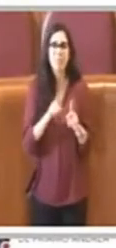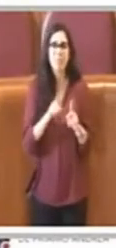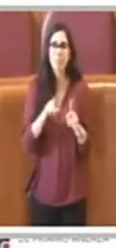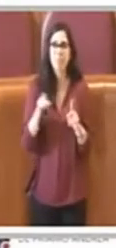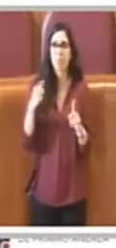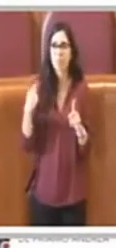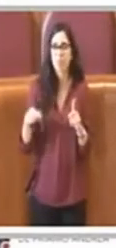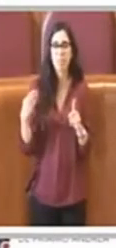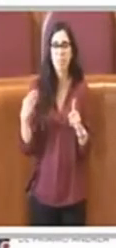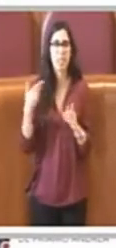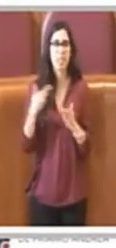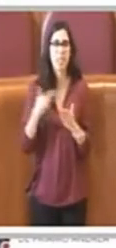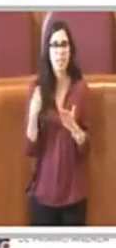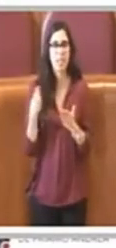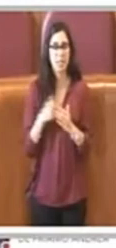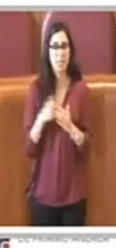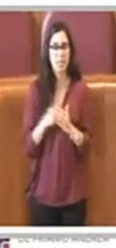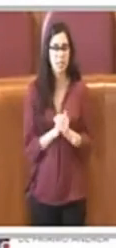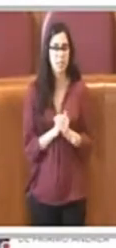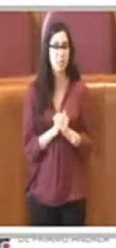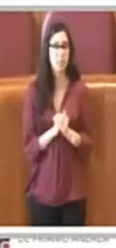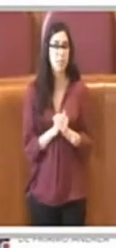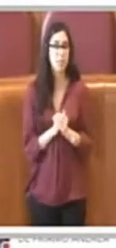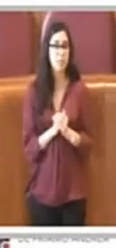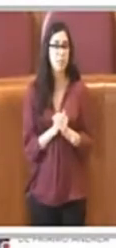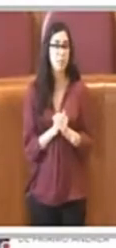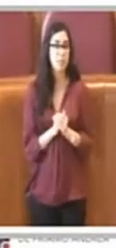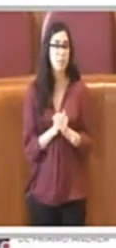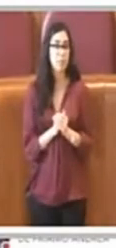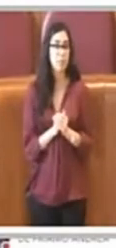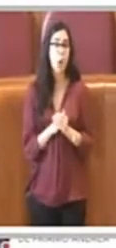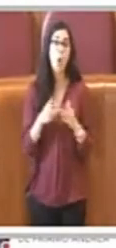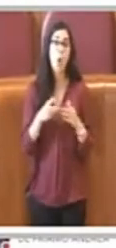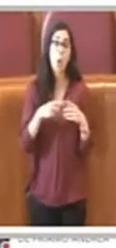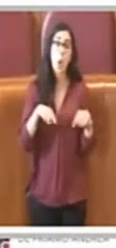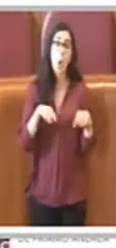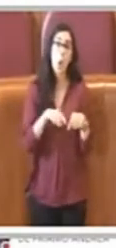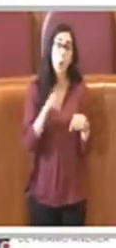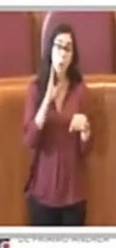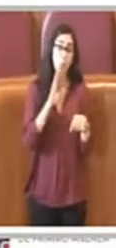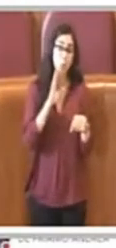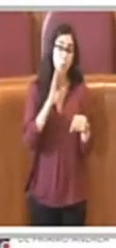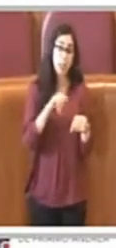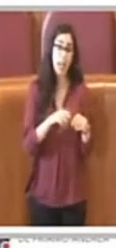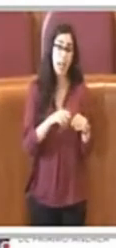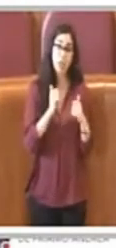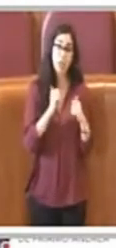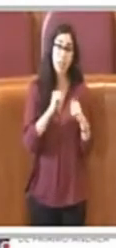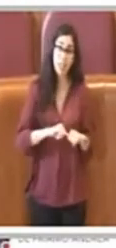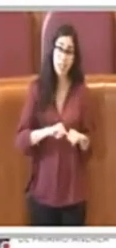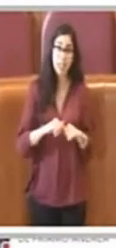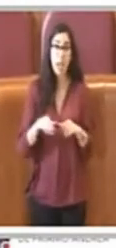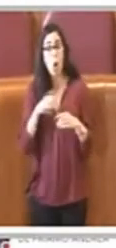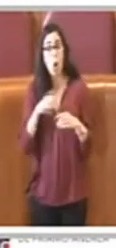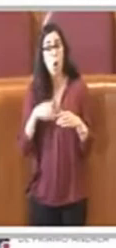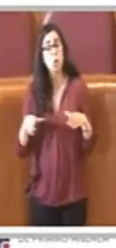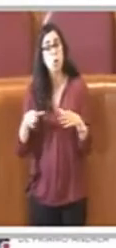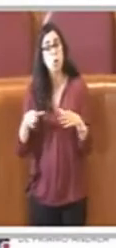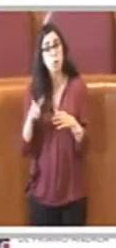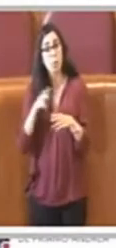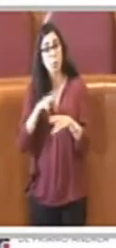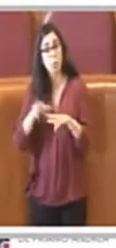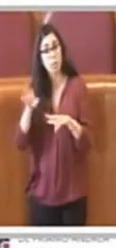loro richiesta. Una differenza tra la consulta cittadina e le consulte municipali è che è stata inserita una